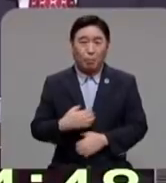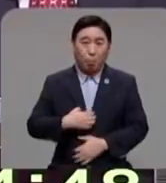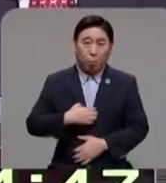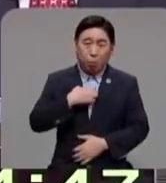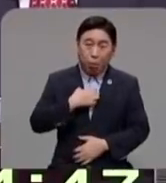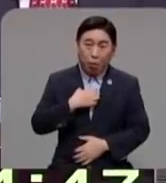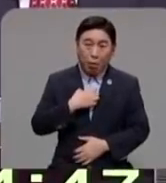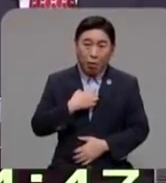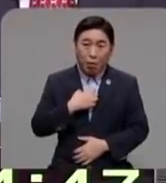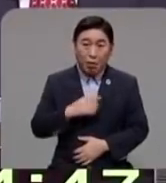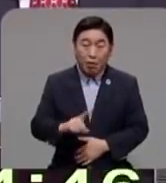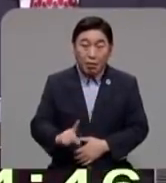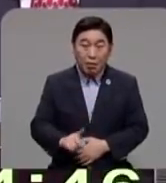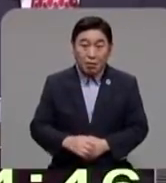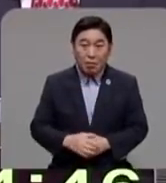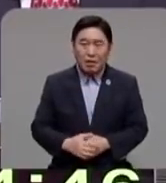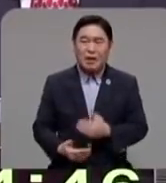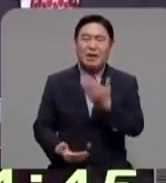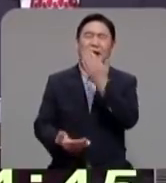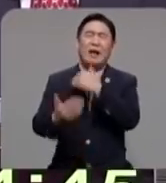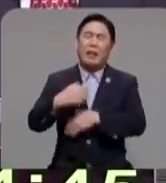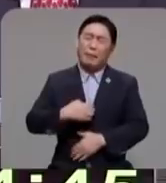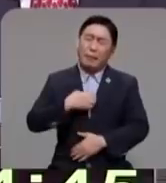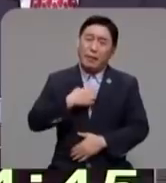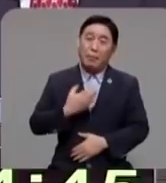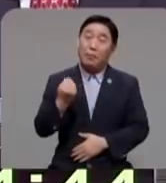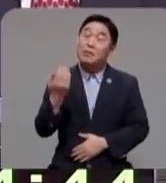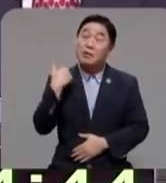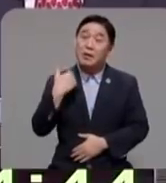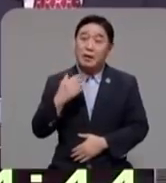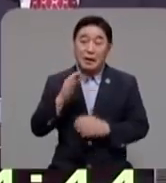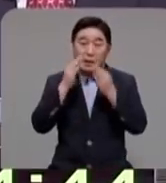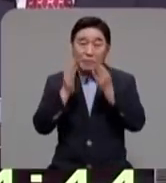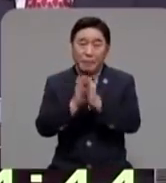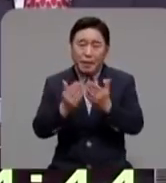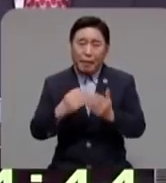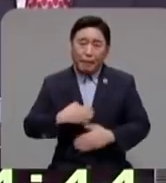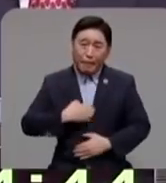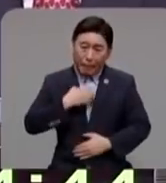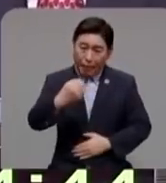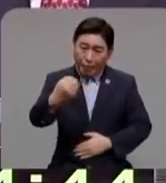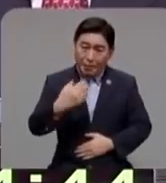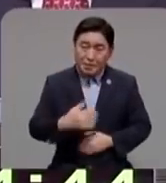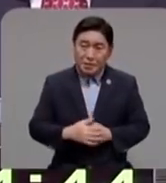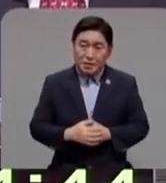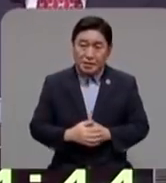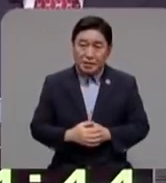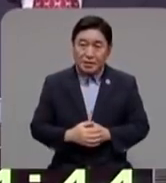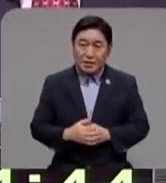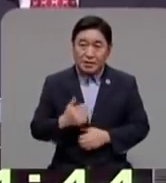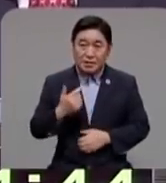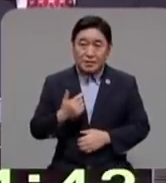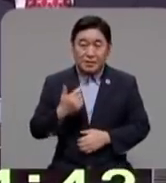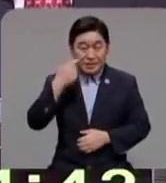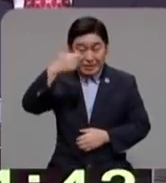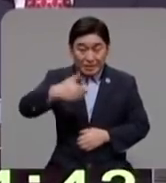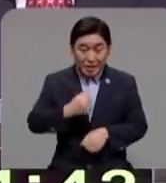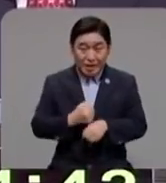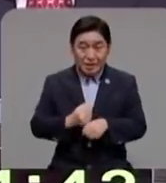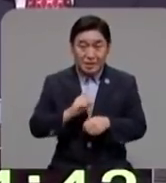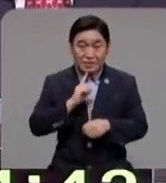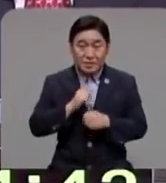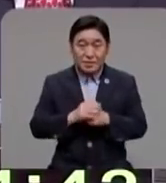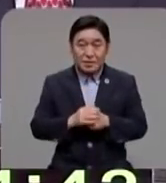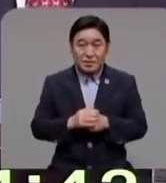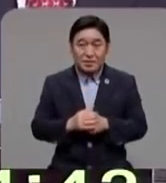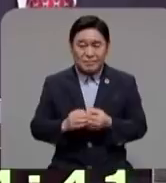아, 역겹다고 하셨던데. 옛날에는 역겨웠죠. 아니, 며칠 전에 페이스북에. 그런 질문을 하니까 그랬죠.